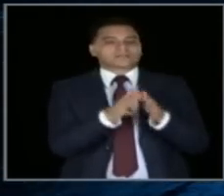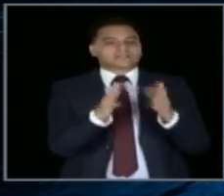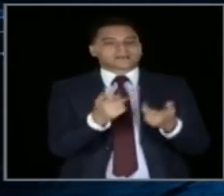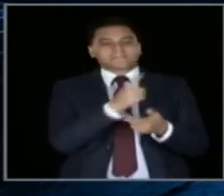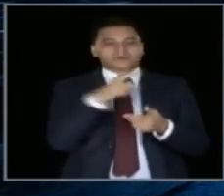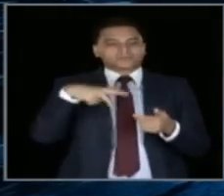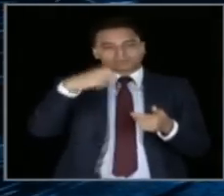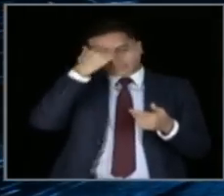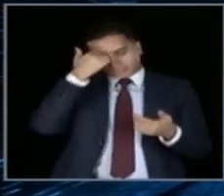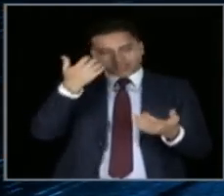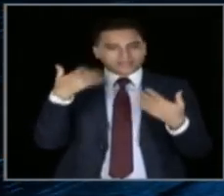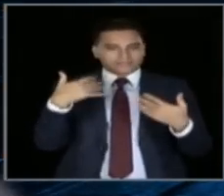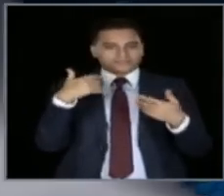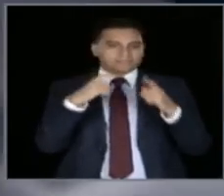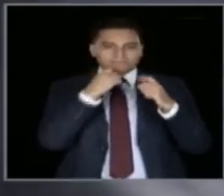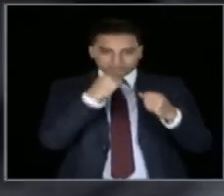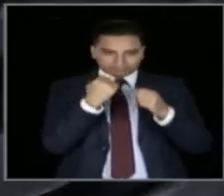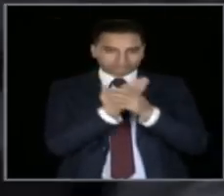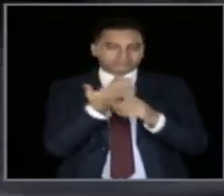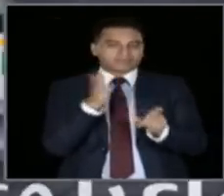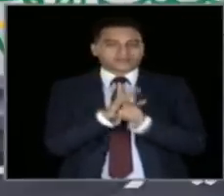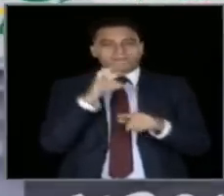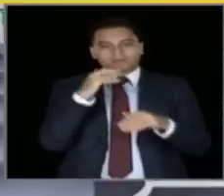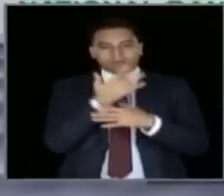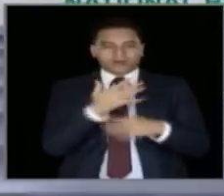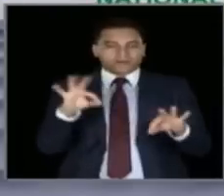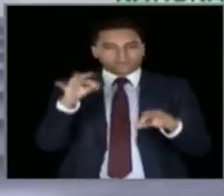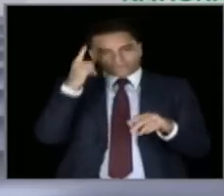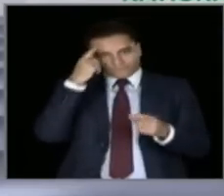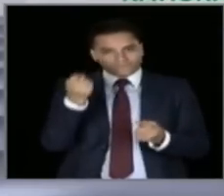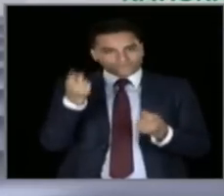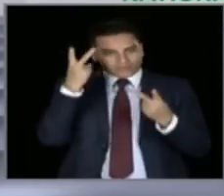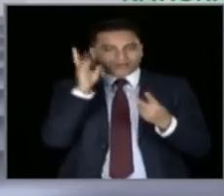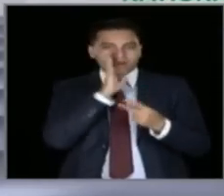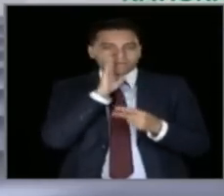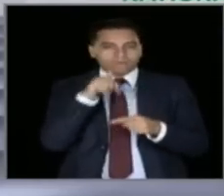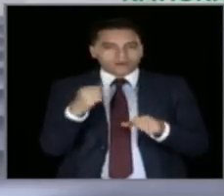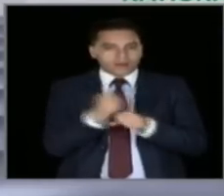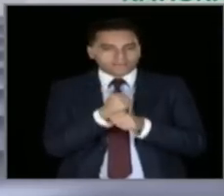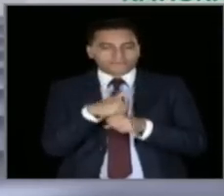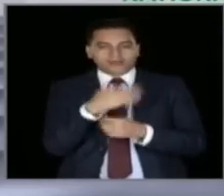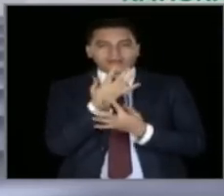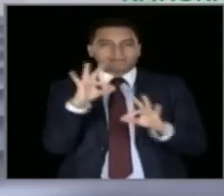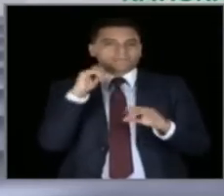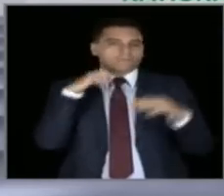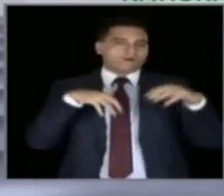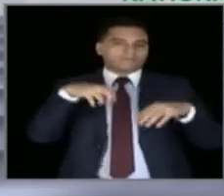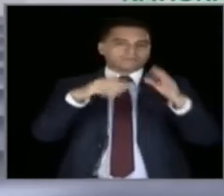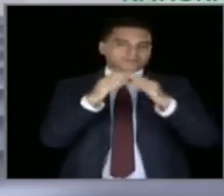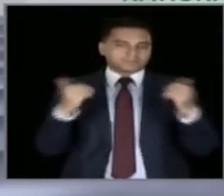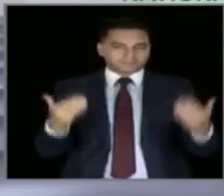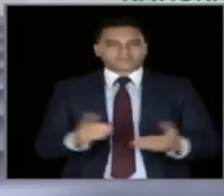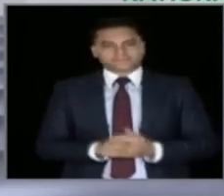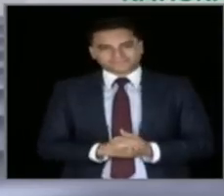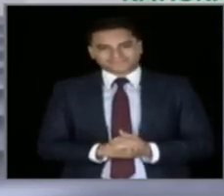يساوي 180,000 جنيه في خزنه البنك الاهلي لدعم ملف قادرون باختلاف اجتماعيا وعلميا وثقافيا ومهنيا